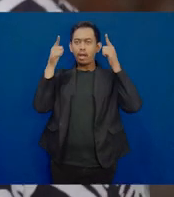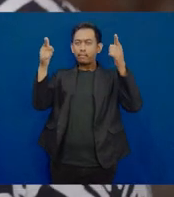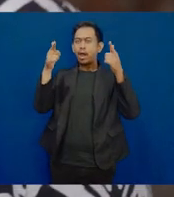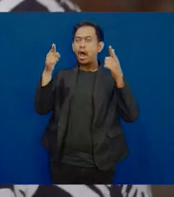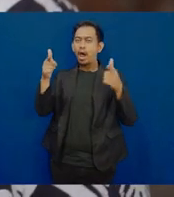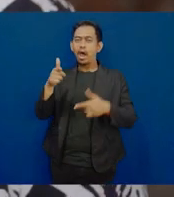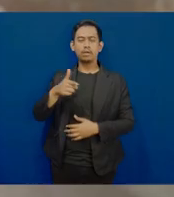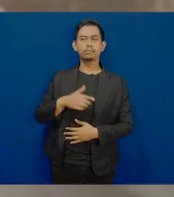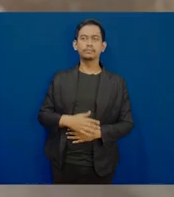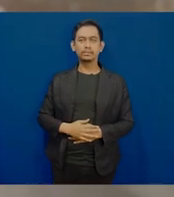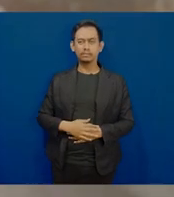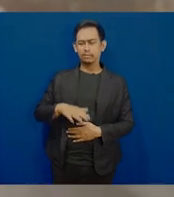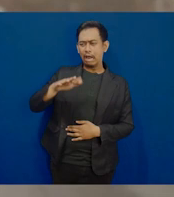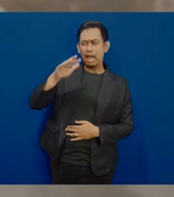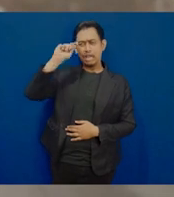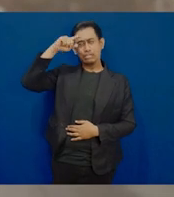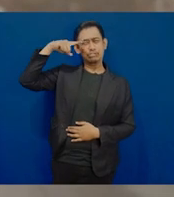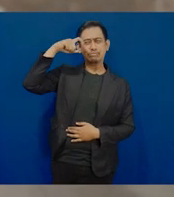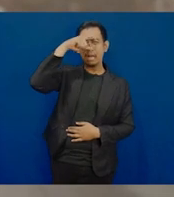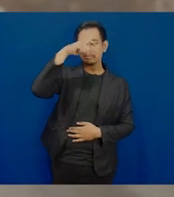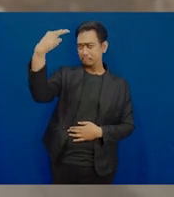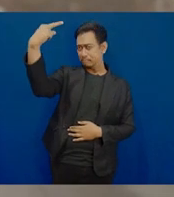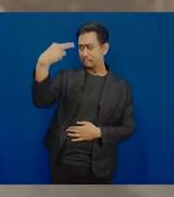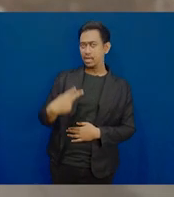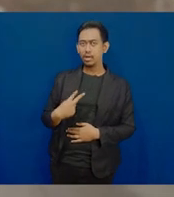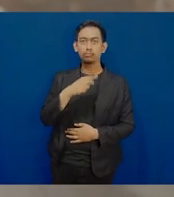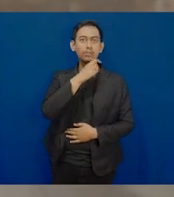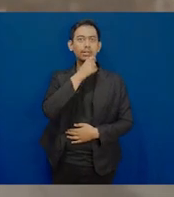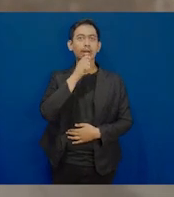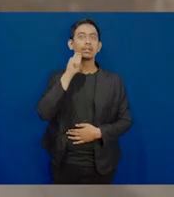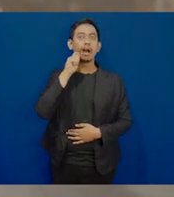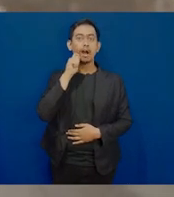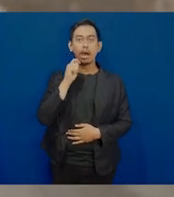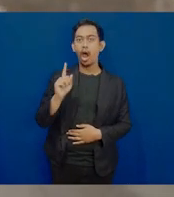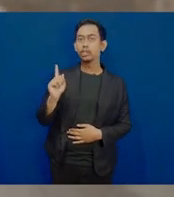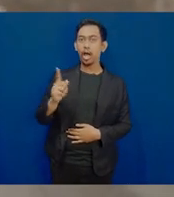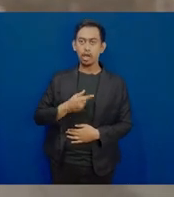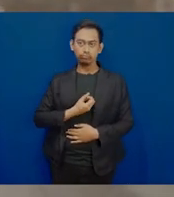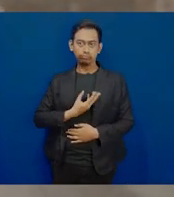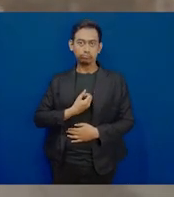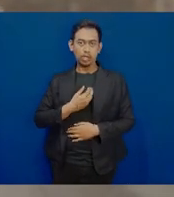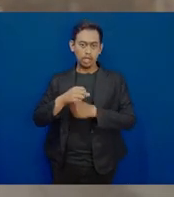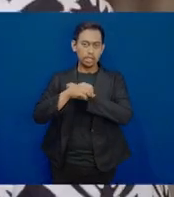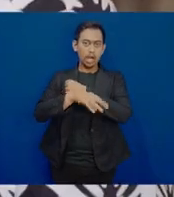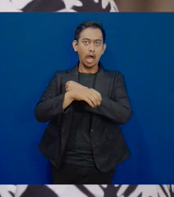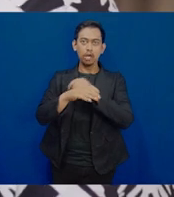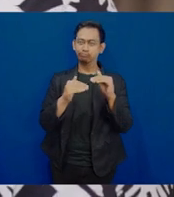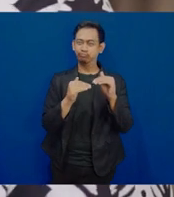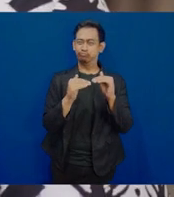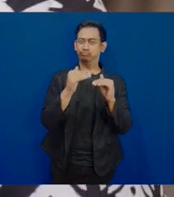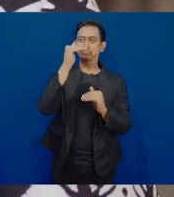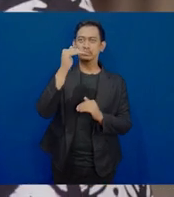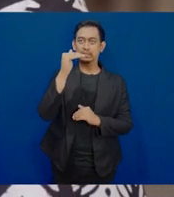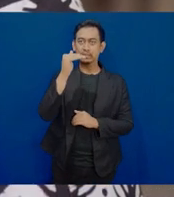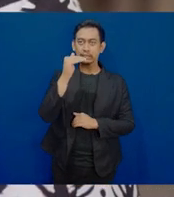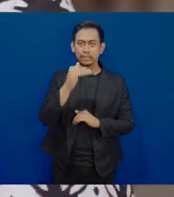gangguan motorik gerak. Tapi ternyata setelah kita periksa, itu ternyata pasien hipertensi. Hipertensi tidak